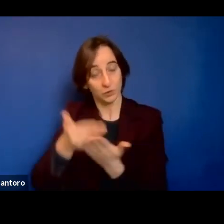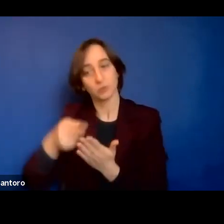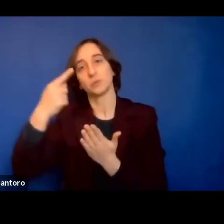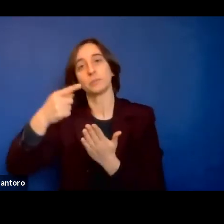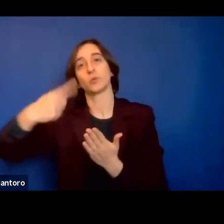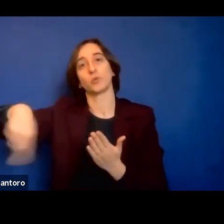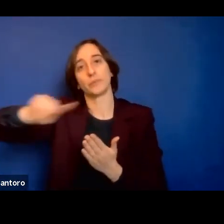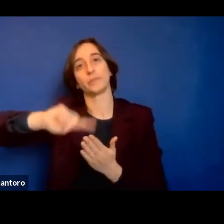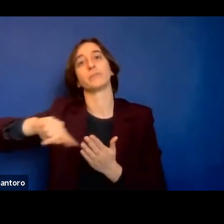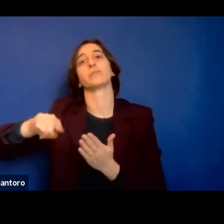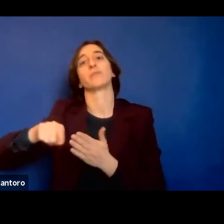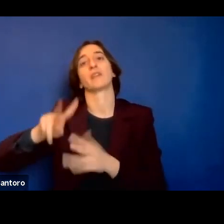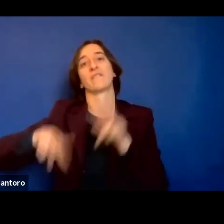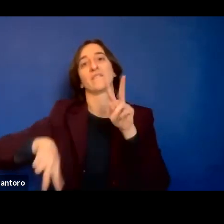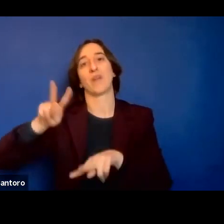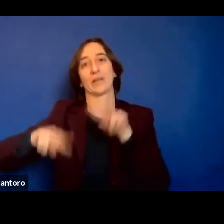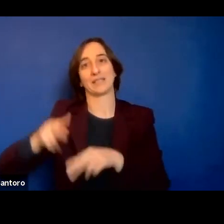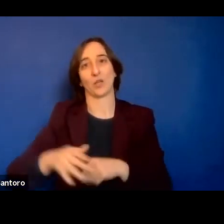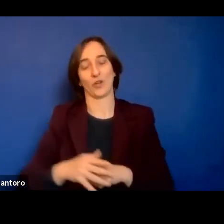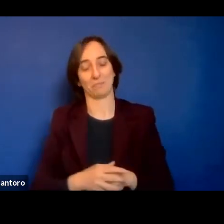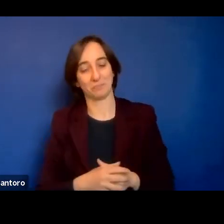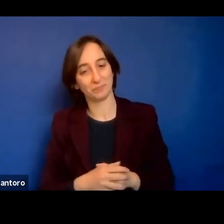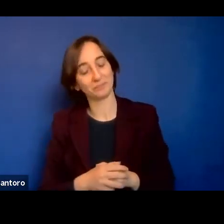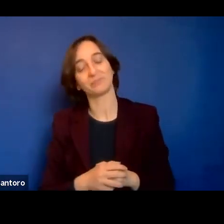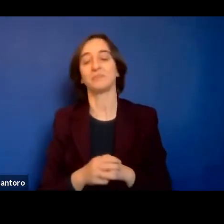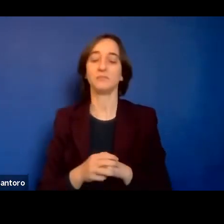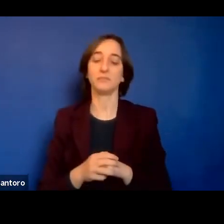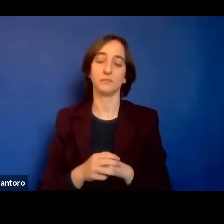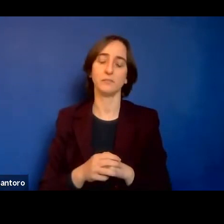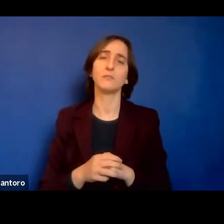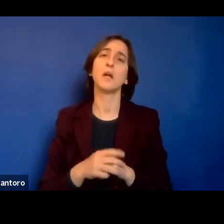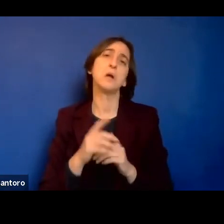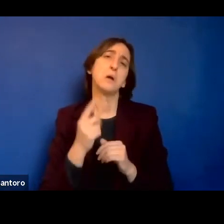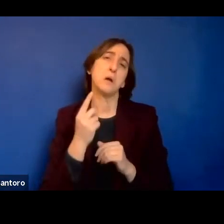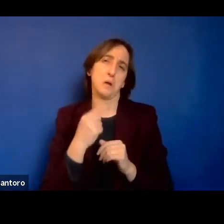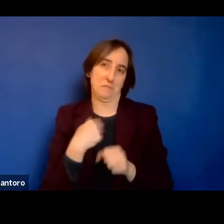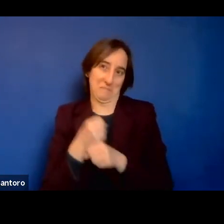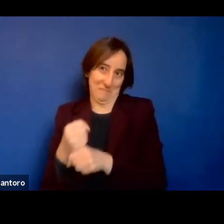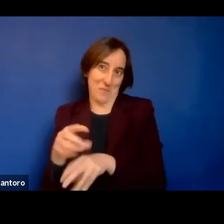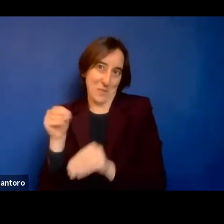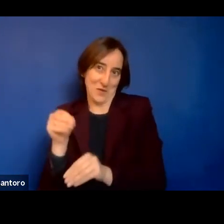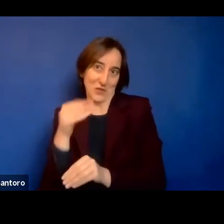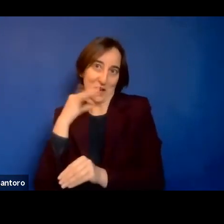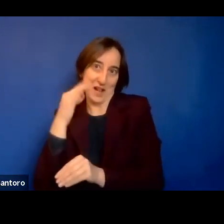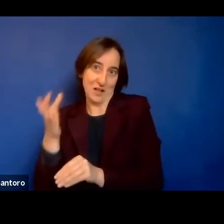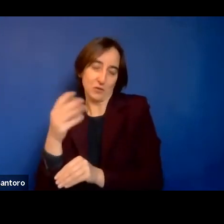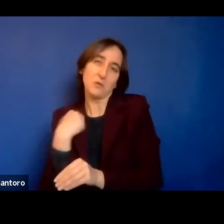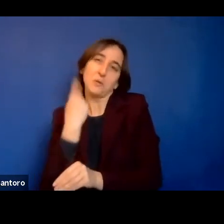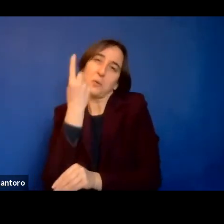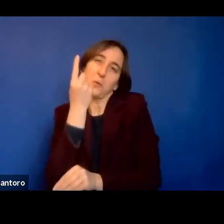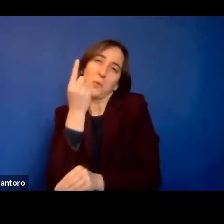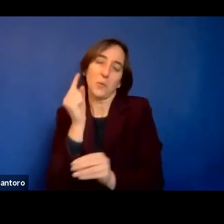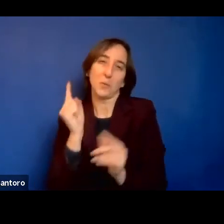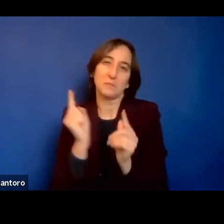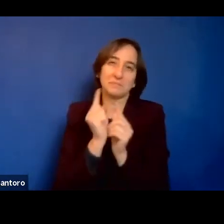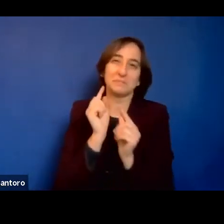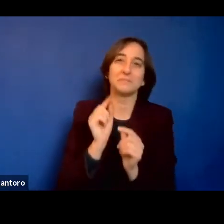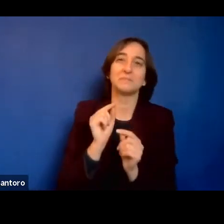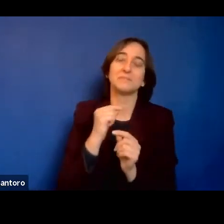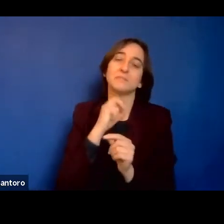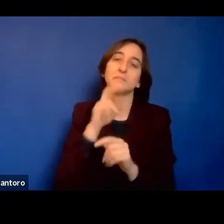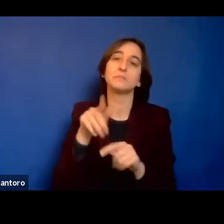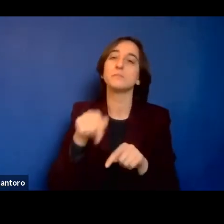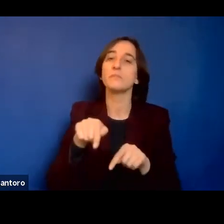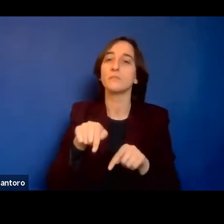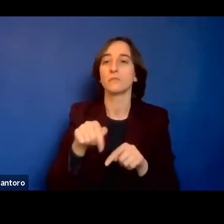L'ultima, prima di passare la parola ai nostri relatori, l'ultima annotazione di servizio. Noi cerchiamo di